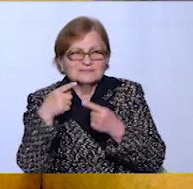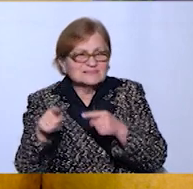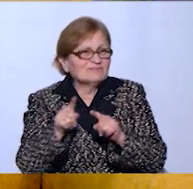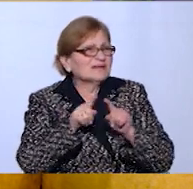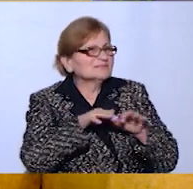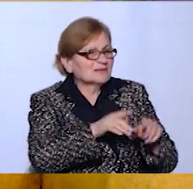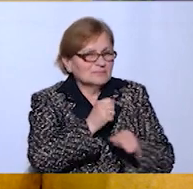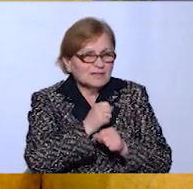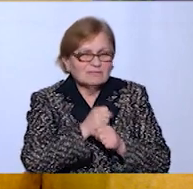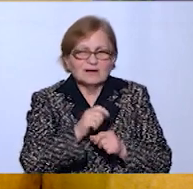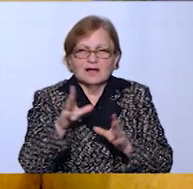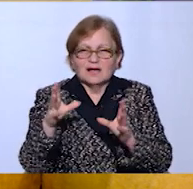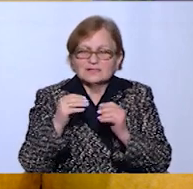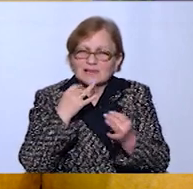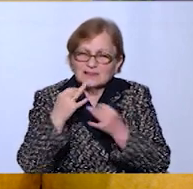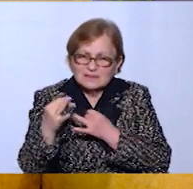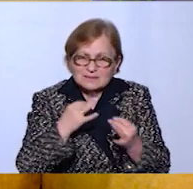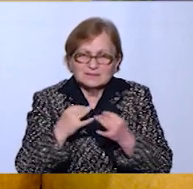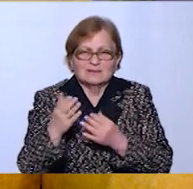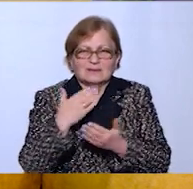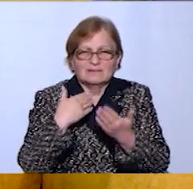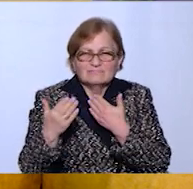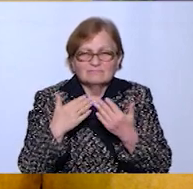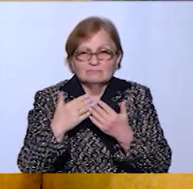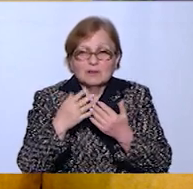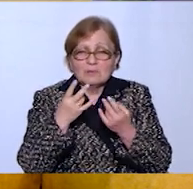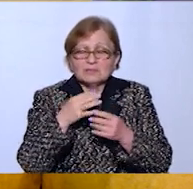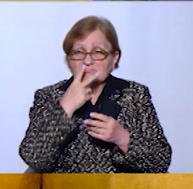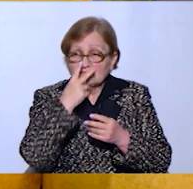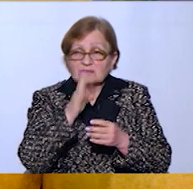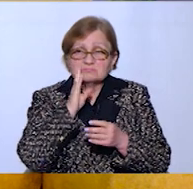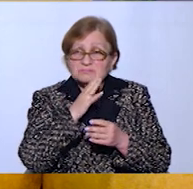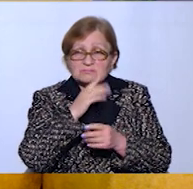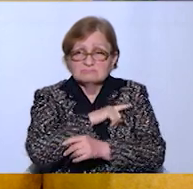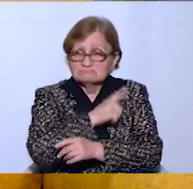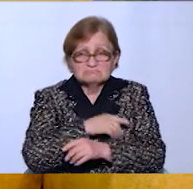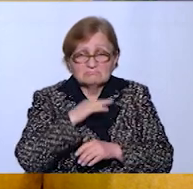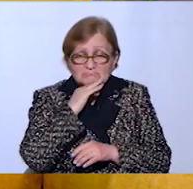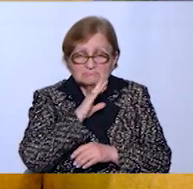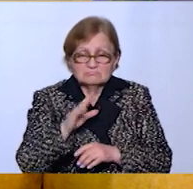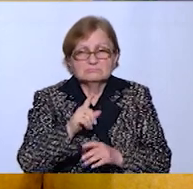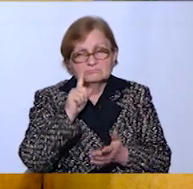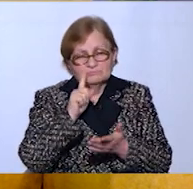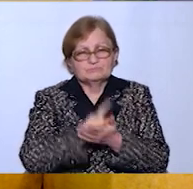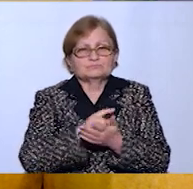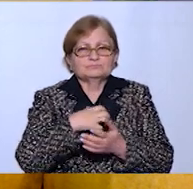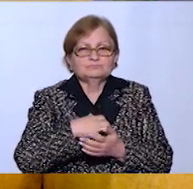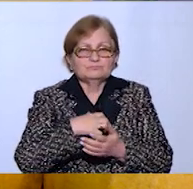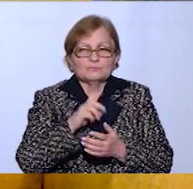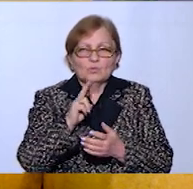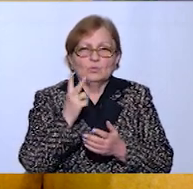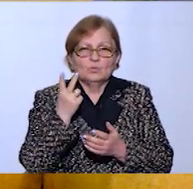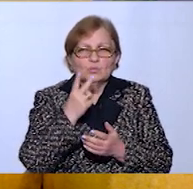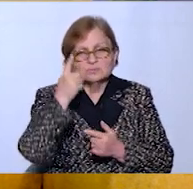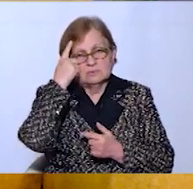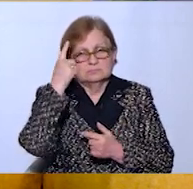მოგვარებაზე ზრუნვა და მუშაობა. რა არის ის კონკრეტული აქტივობები, რომელიც მშობელმა უნდა გააკეთოს